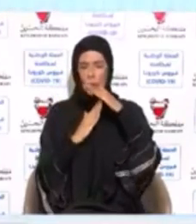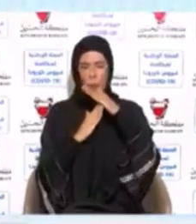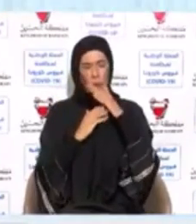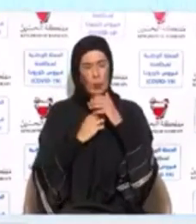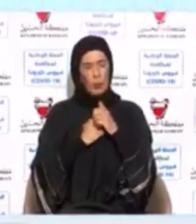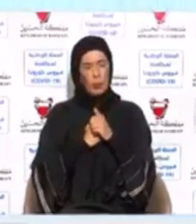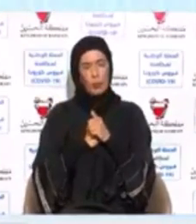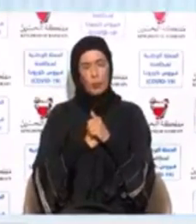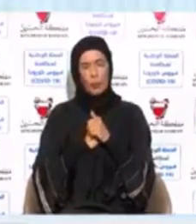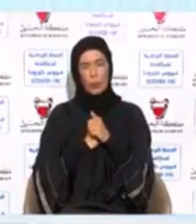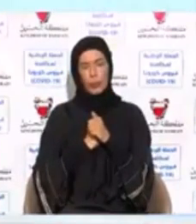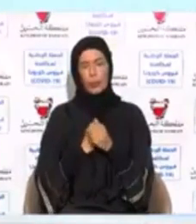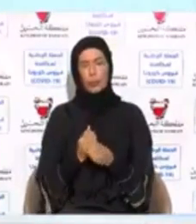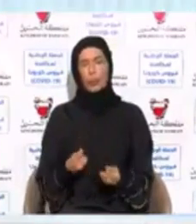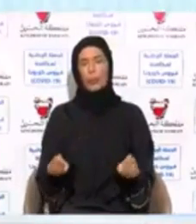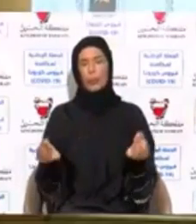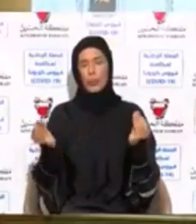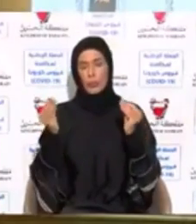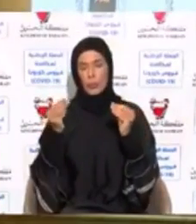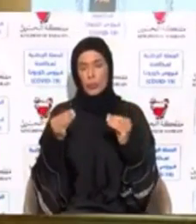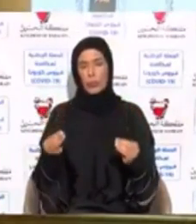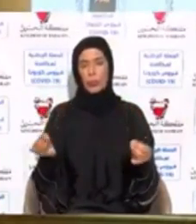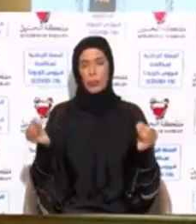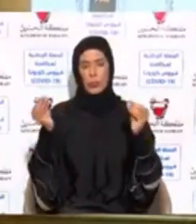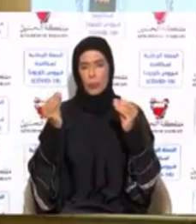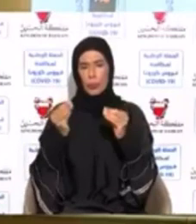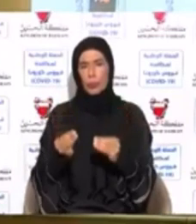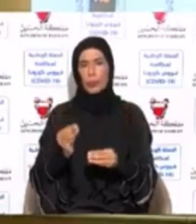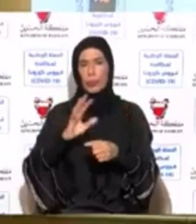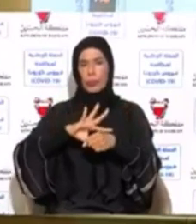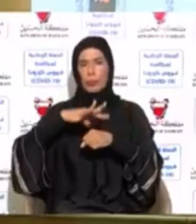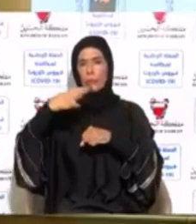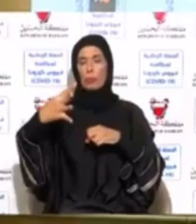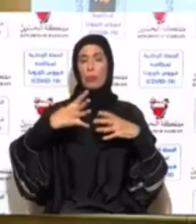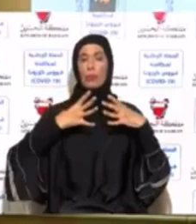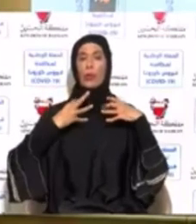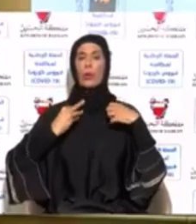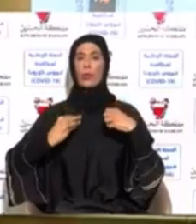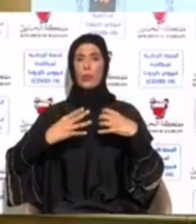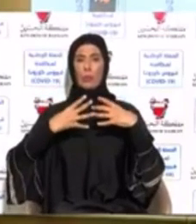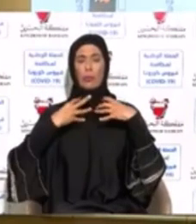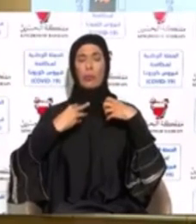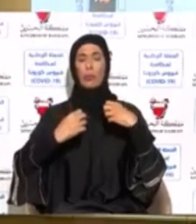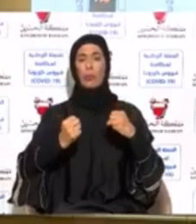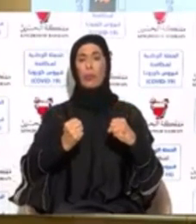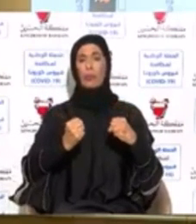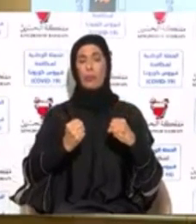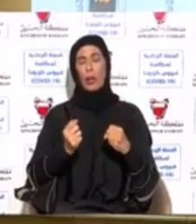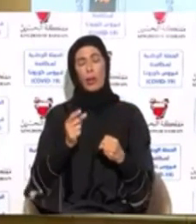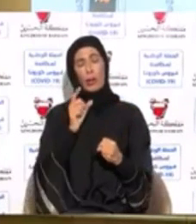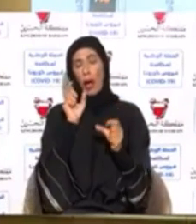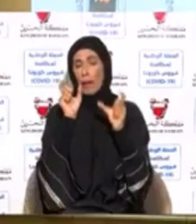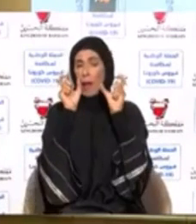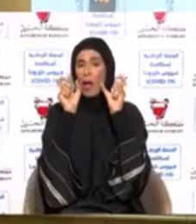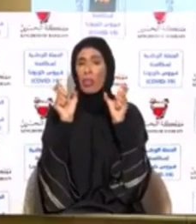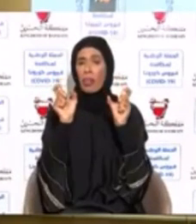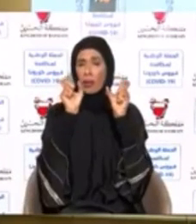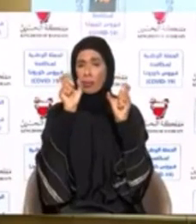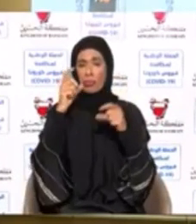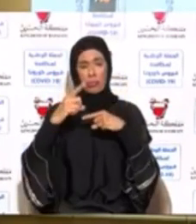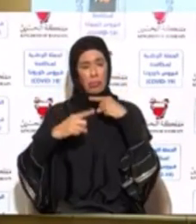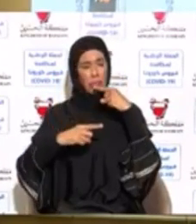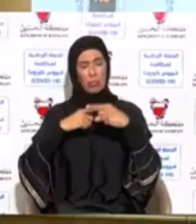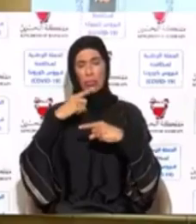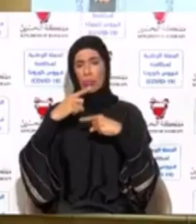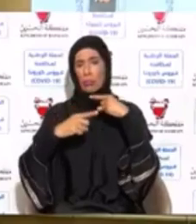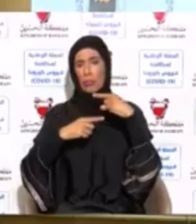شهدنا زيادة مضطردة في أعداد الحالات القائمة، وهو ما كنا نحذر منه في